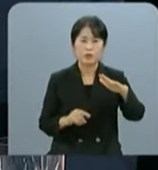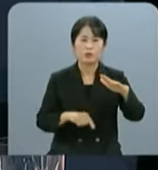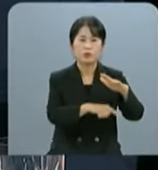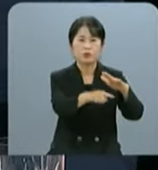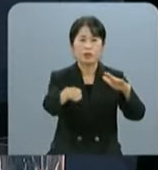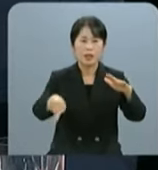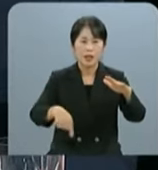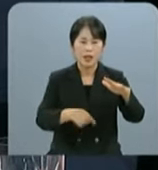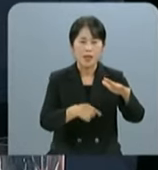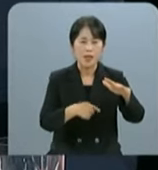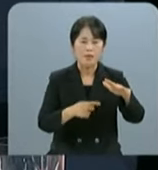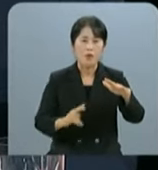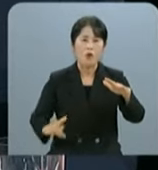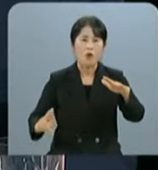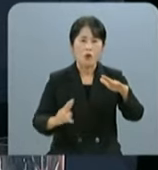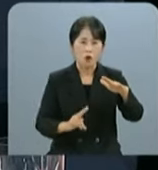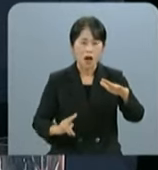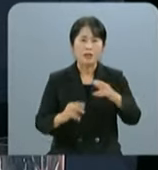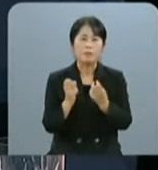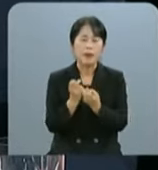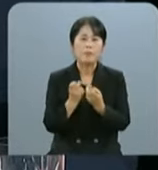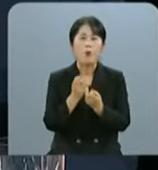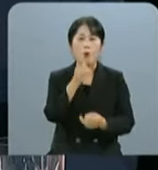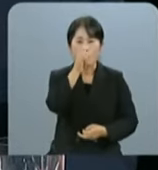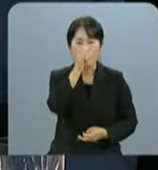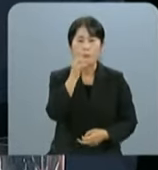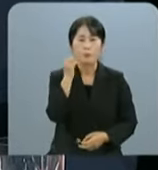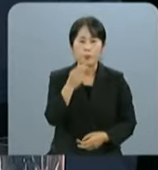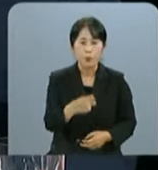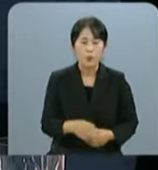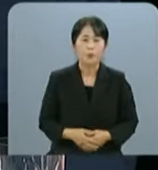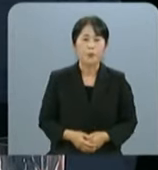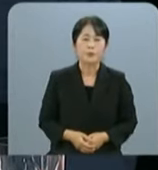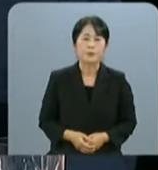여기서 그 기동을 하게 하는 방법, 그다음에